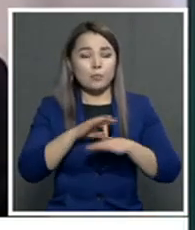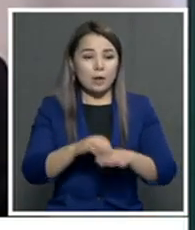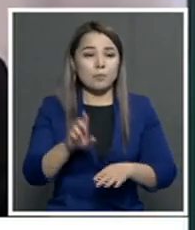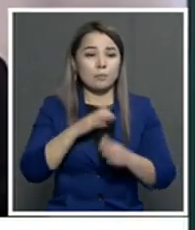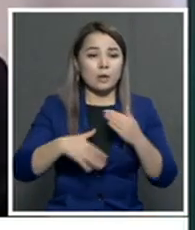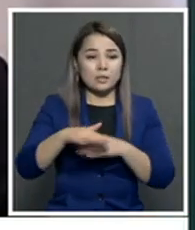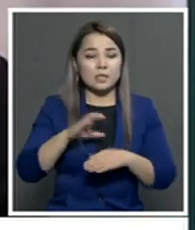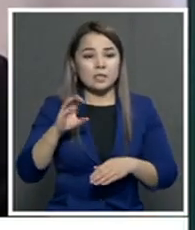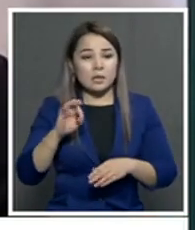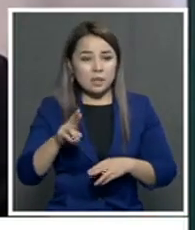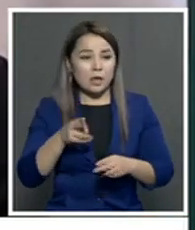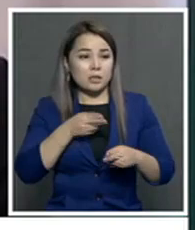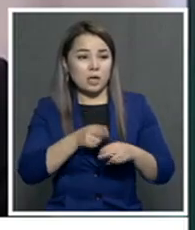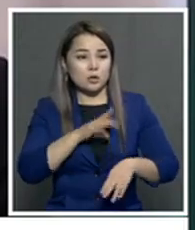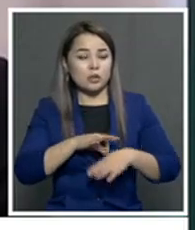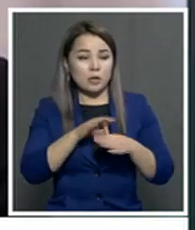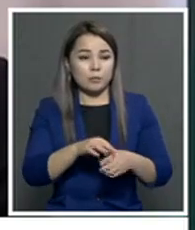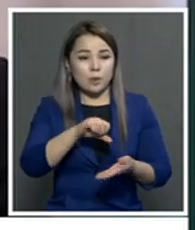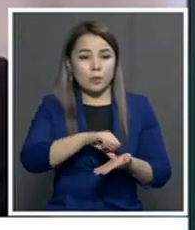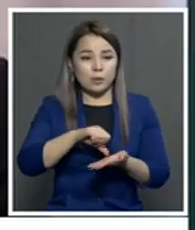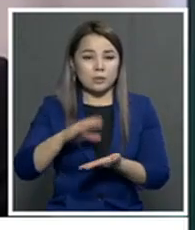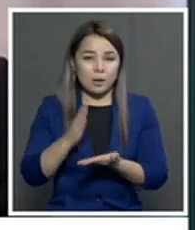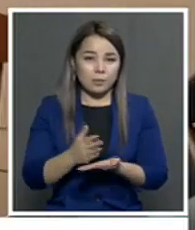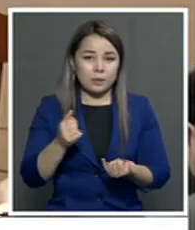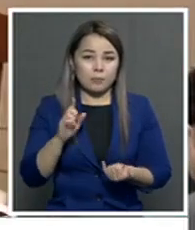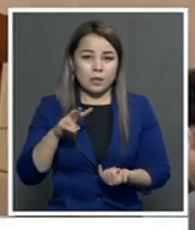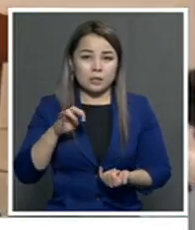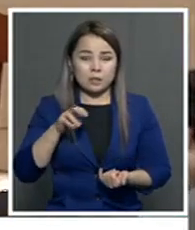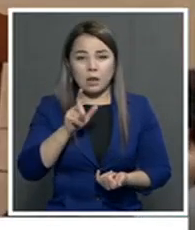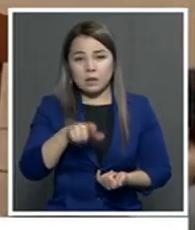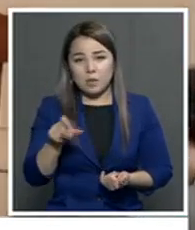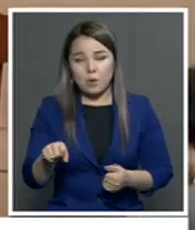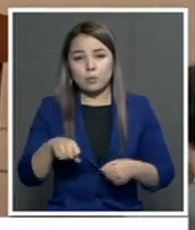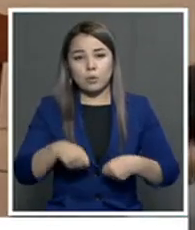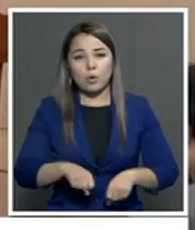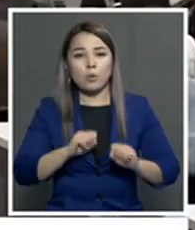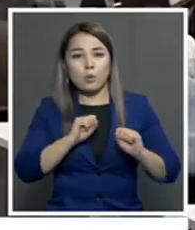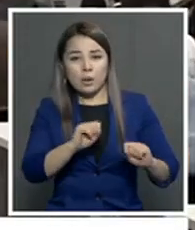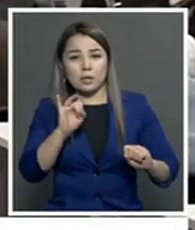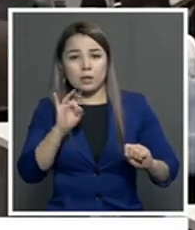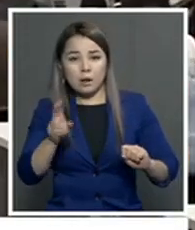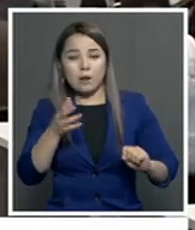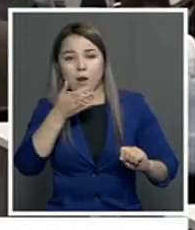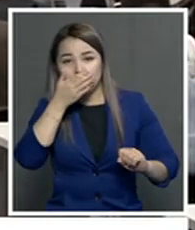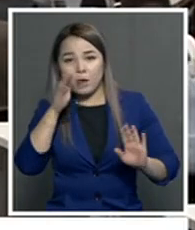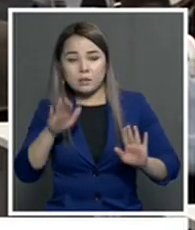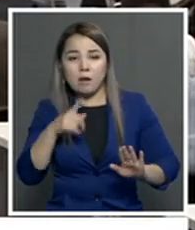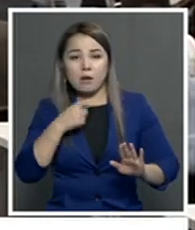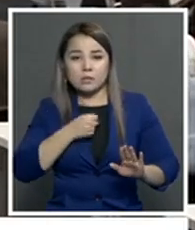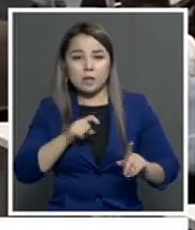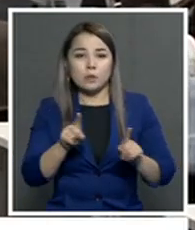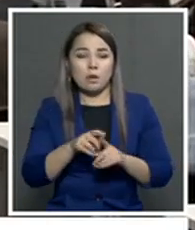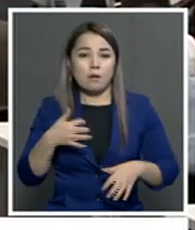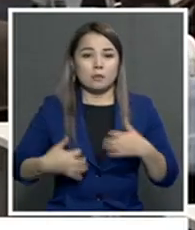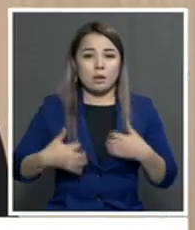батыстың Сирия істеріне араласуын қолдады. Және де Блинкен адам құқығын қорғауды маңызды деп атап, Ирак пен Ауғанстандағы әскерді